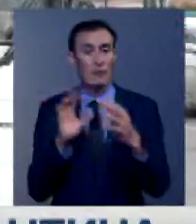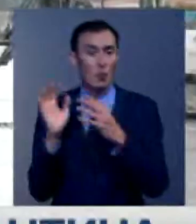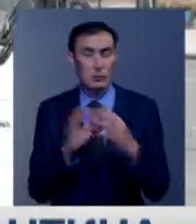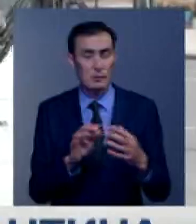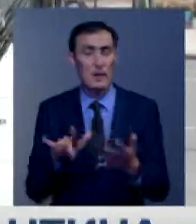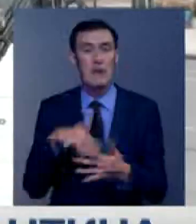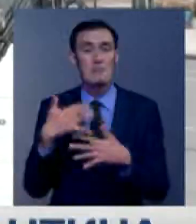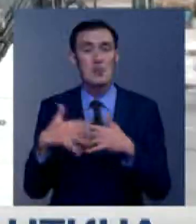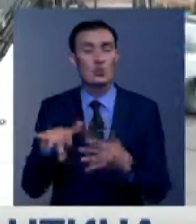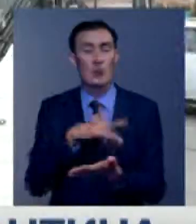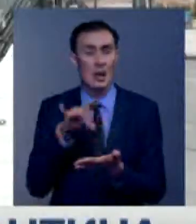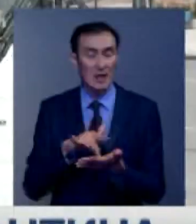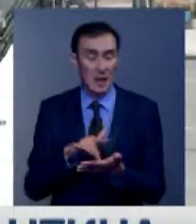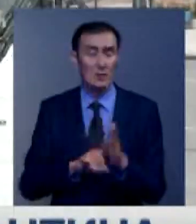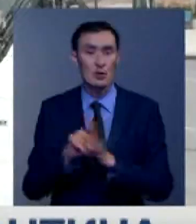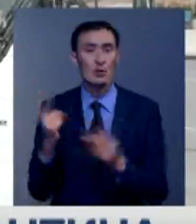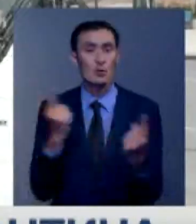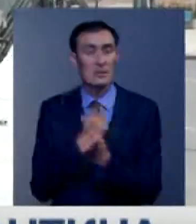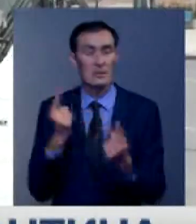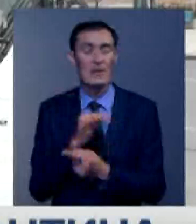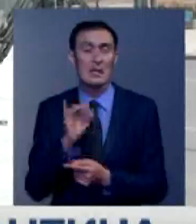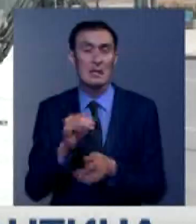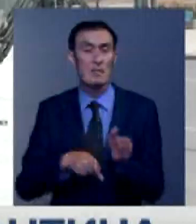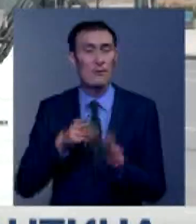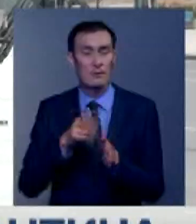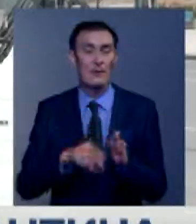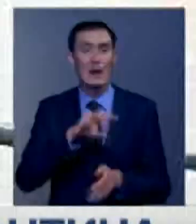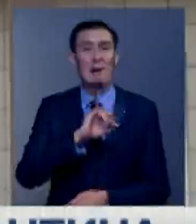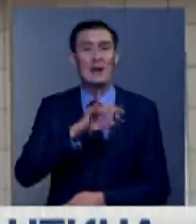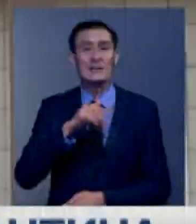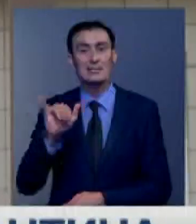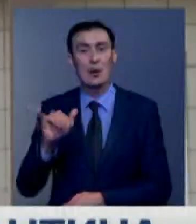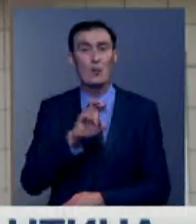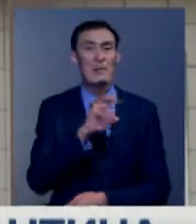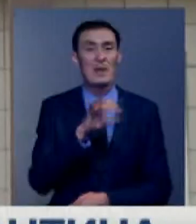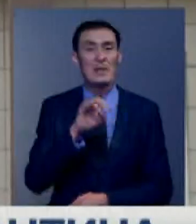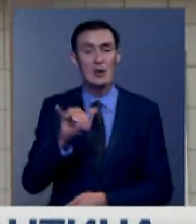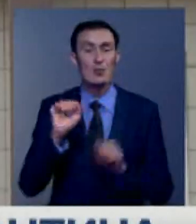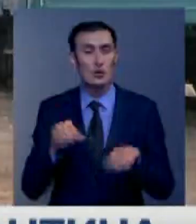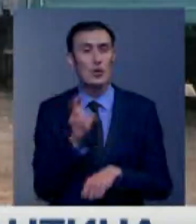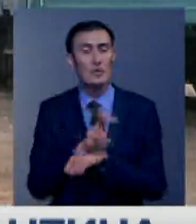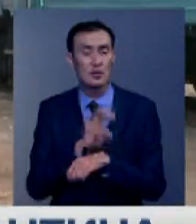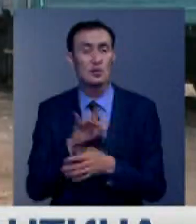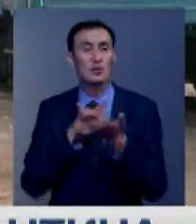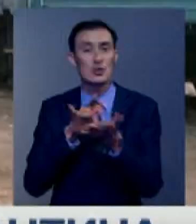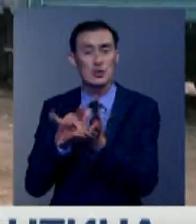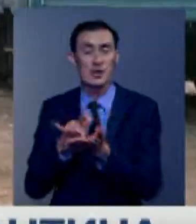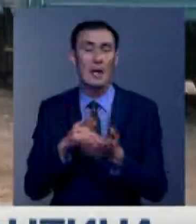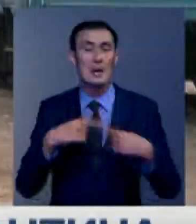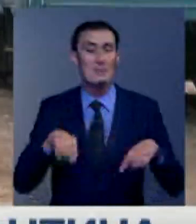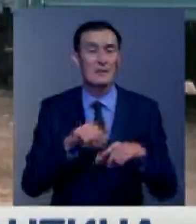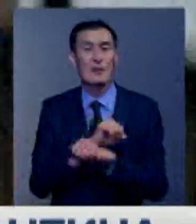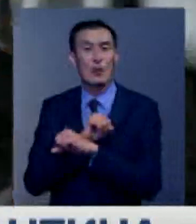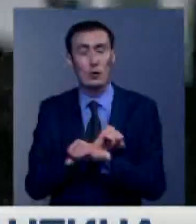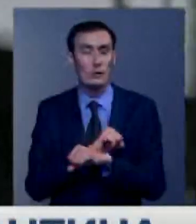между городами и районами. Начинает курсировать пассажирский поезд «Мангистау-Бейнел». Также разрешено посещение туристических мест.